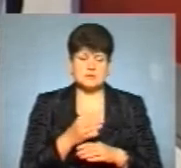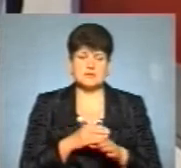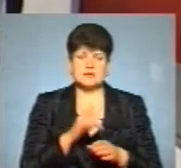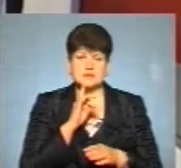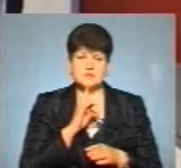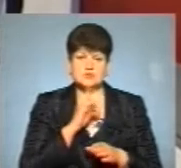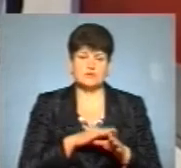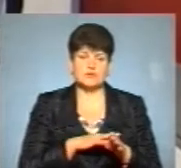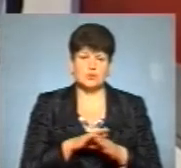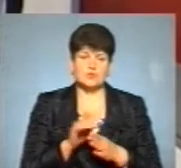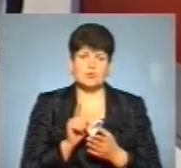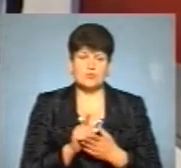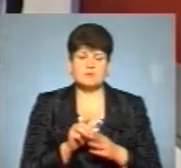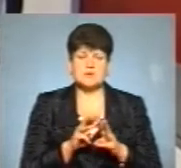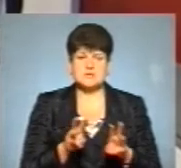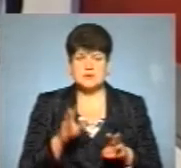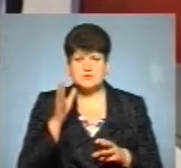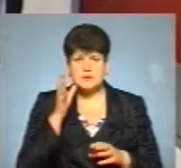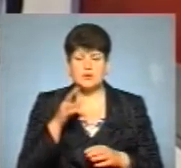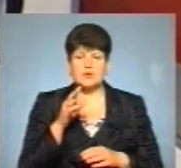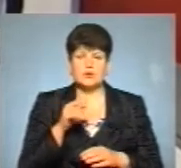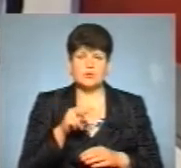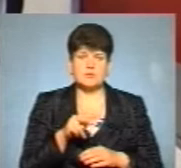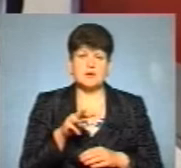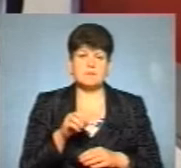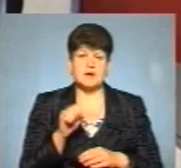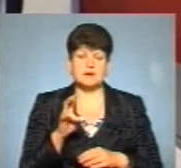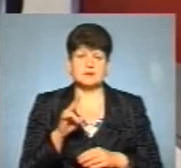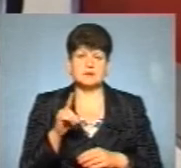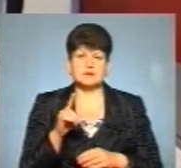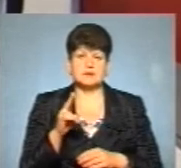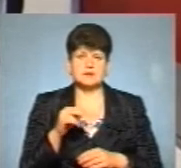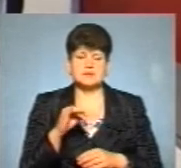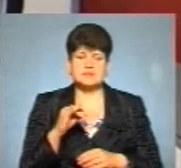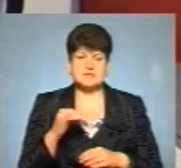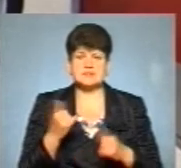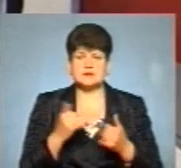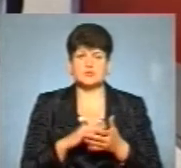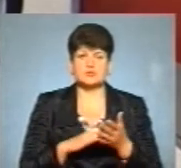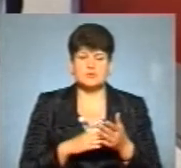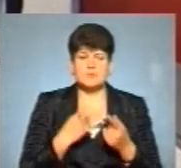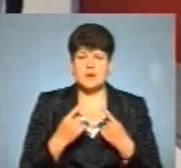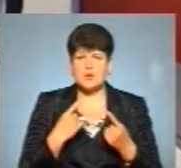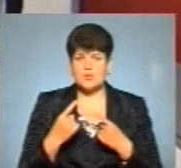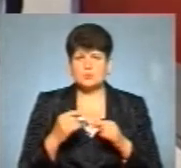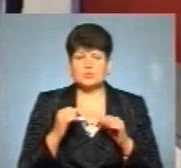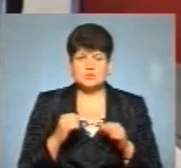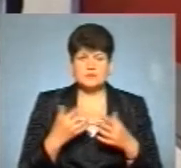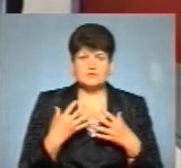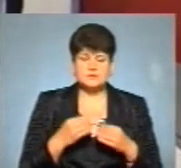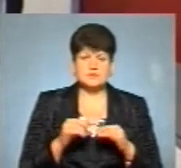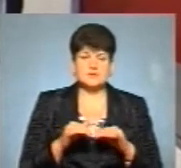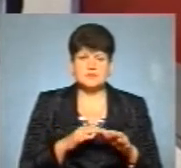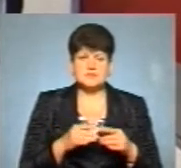виконуюча обов'язки міністра освіти Любомира Мандзій. Зараз тривають переговори і, можливо, вже певні дії